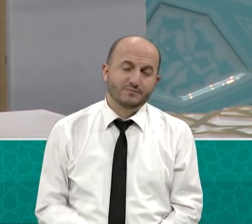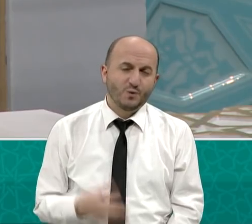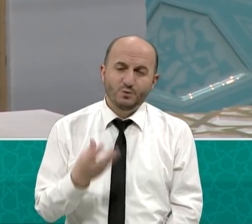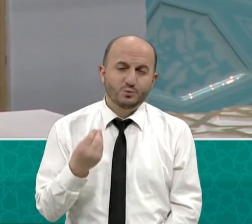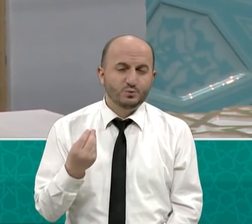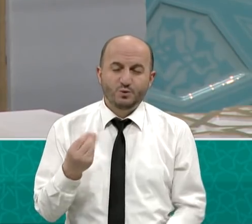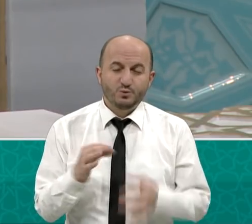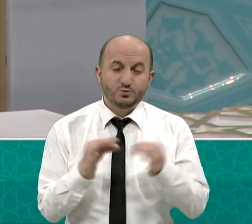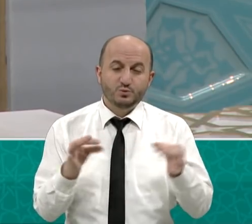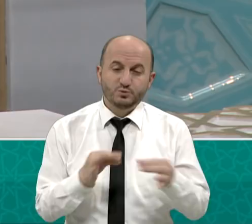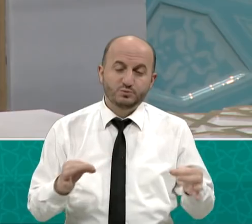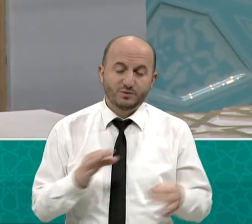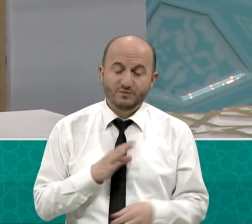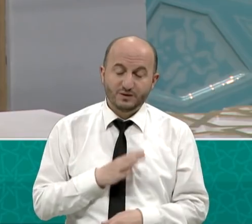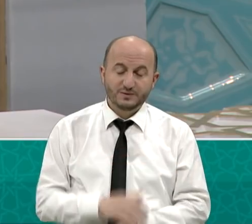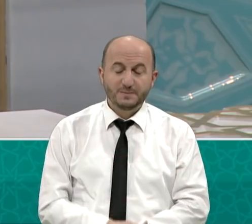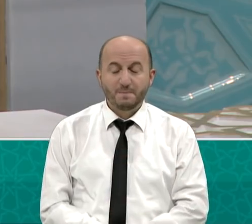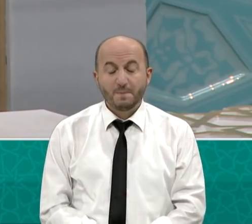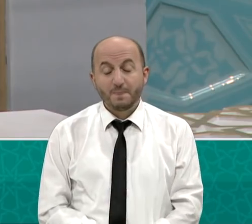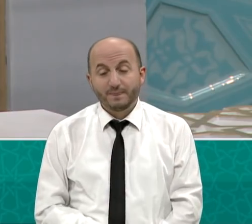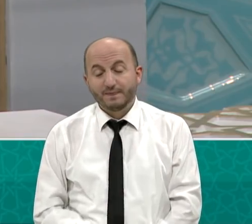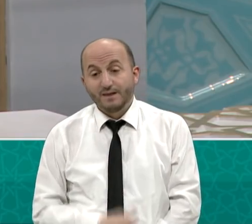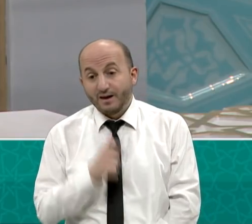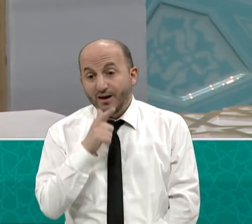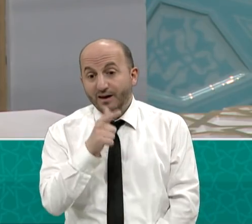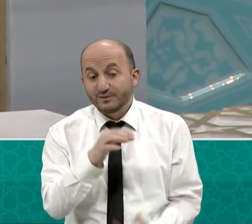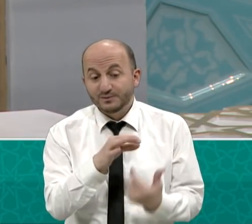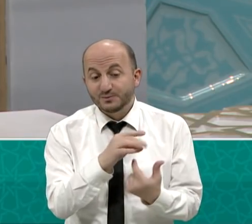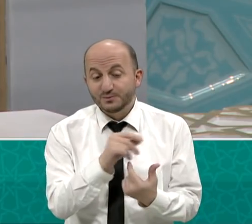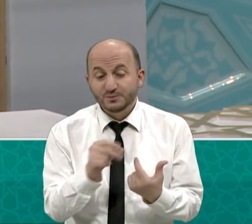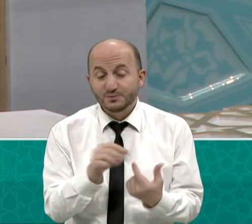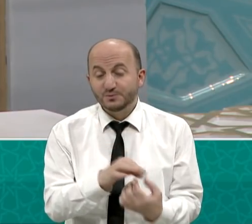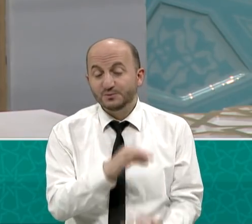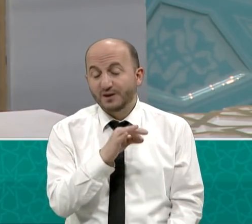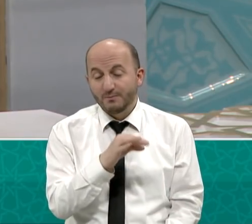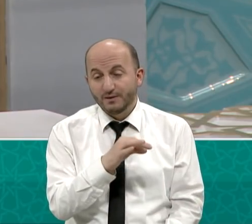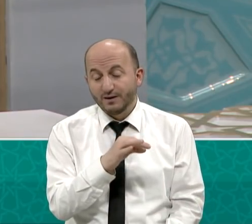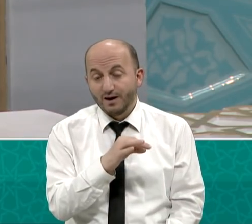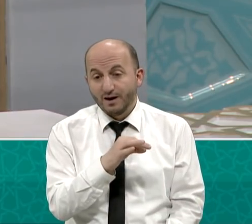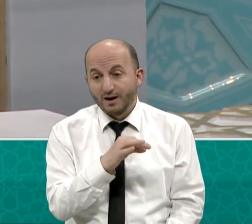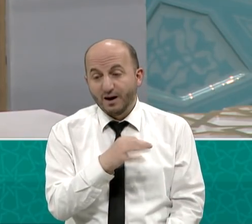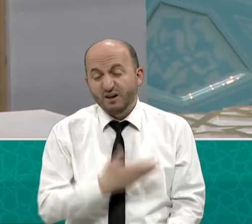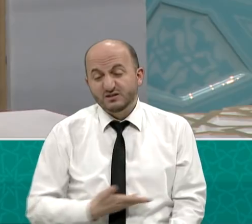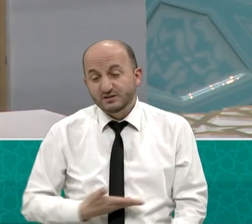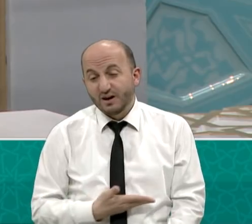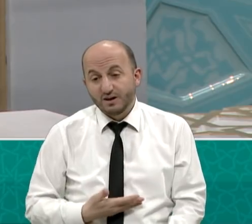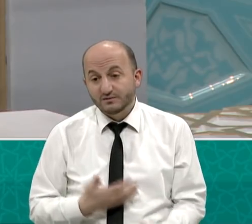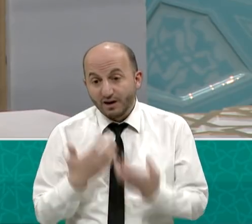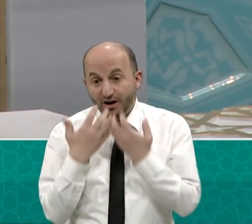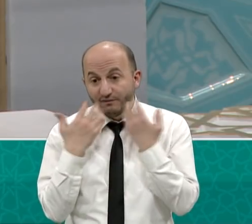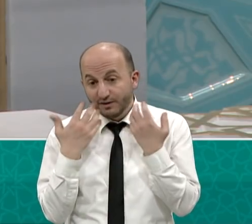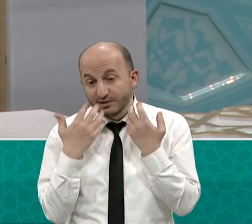Mesela Üsame'ye demiş ki, ey Üsame, acıkan ciğer sahibi her hayvan hususunda dikkatli